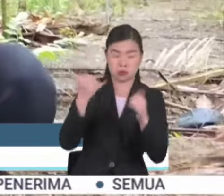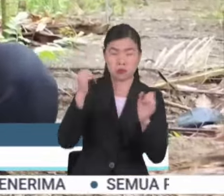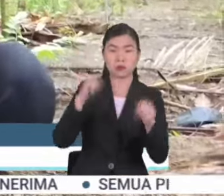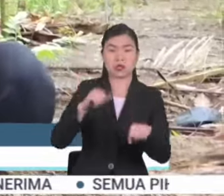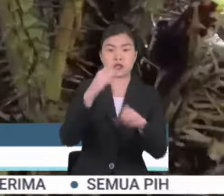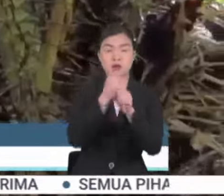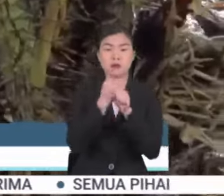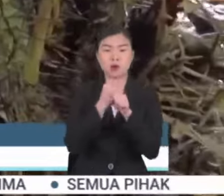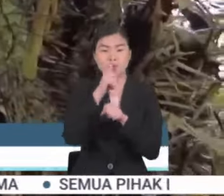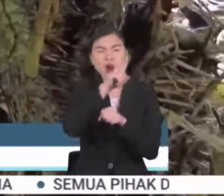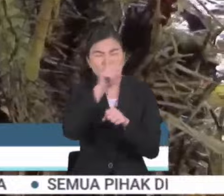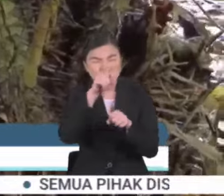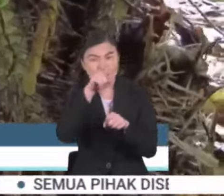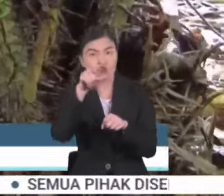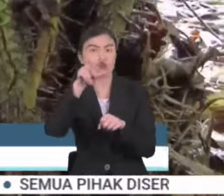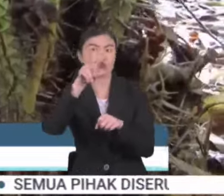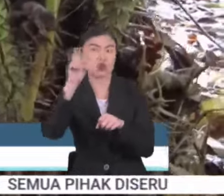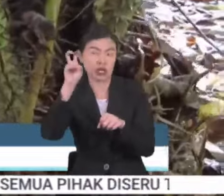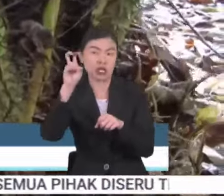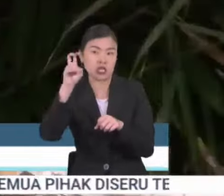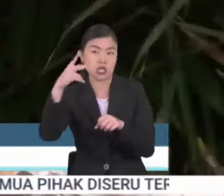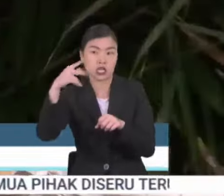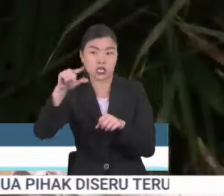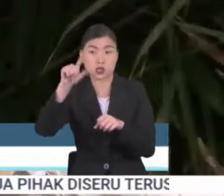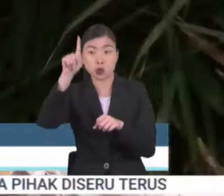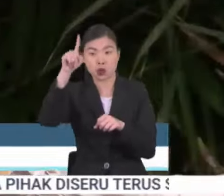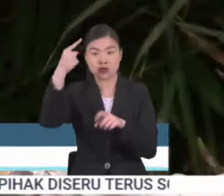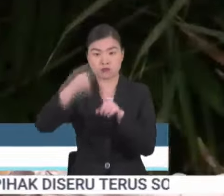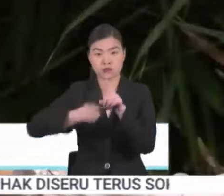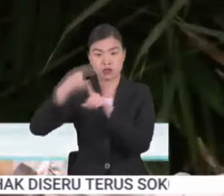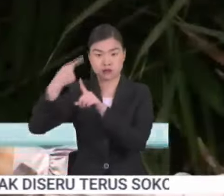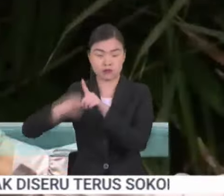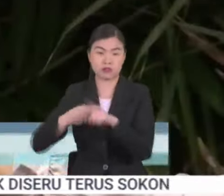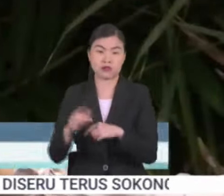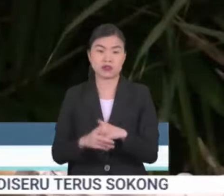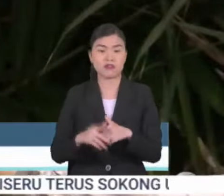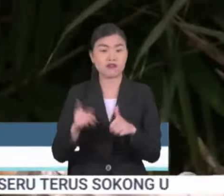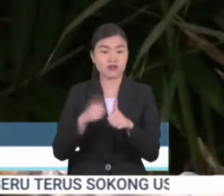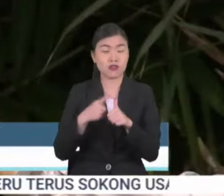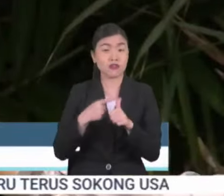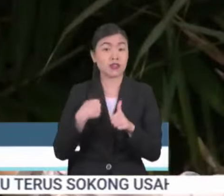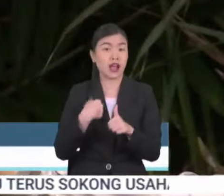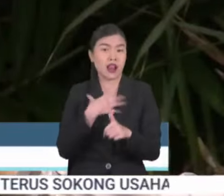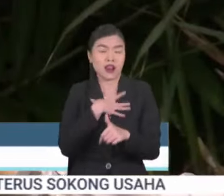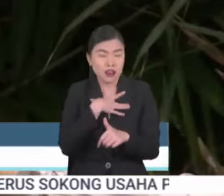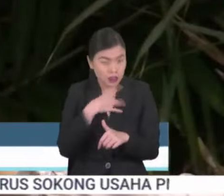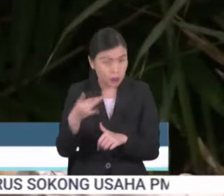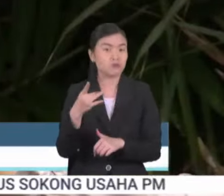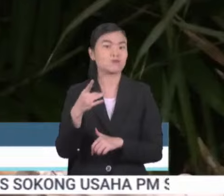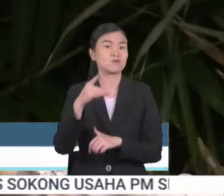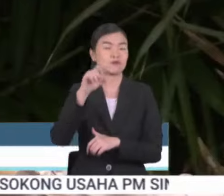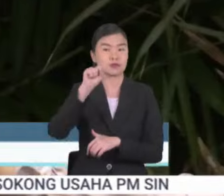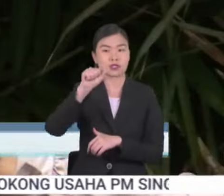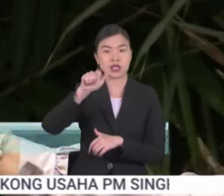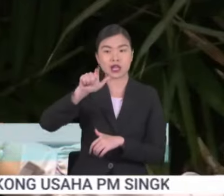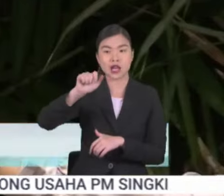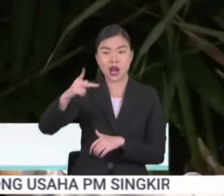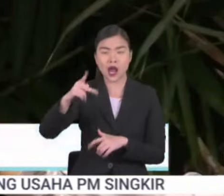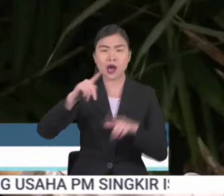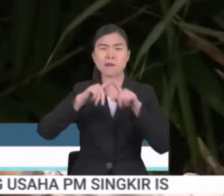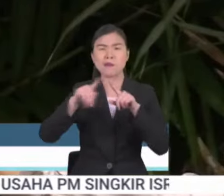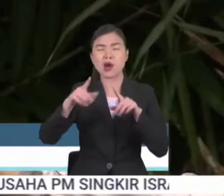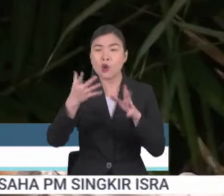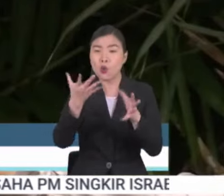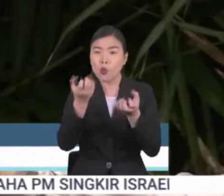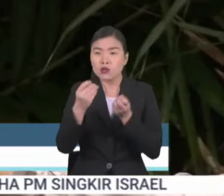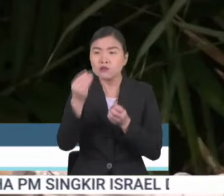antara 100 hingga 200 kilogram sebulan. Pertama-tama saya suka buah salak, tapi itulah, saya nak makan payah. Jadi saya